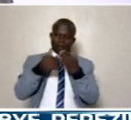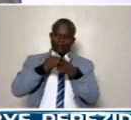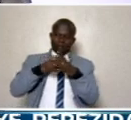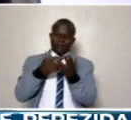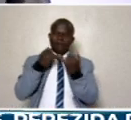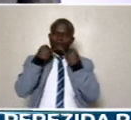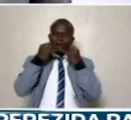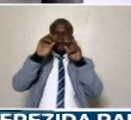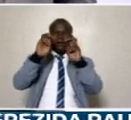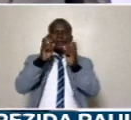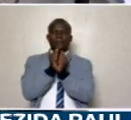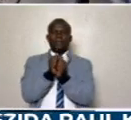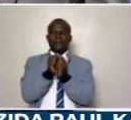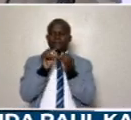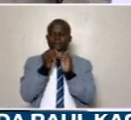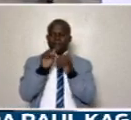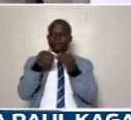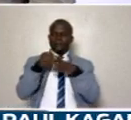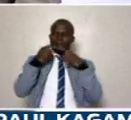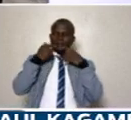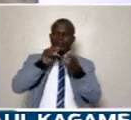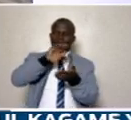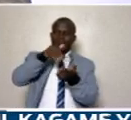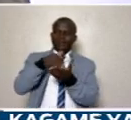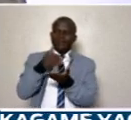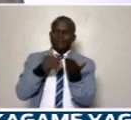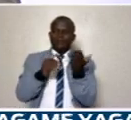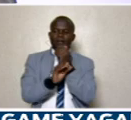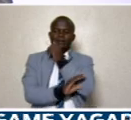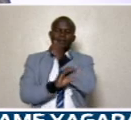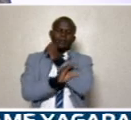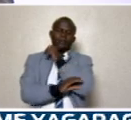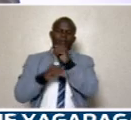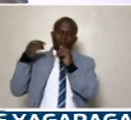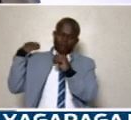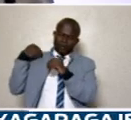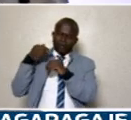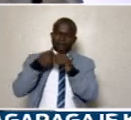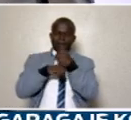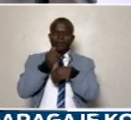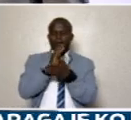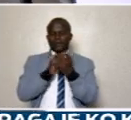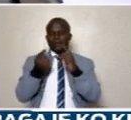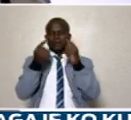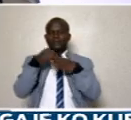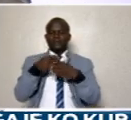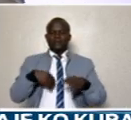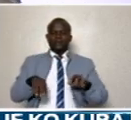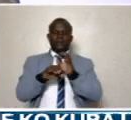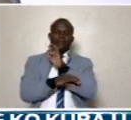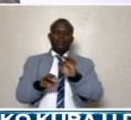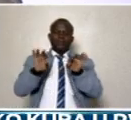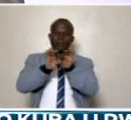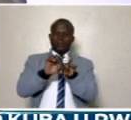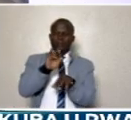Ntangire mbabwira yuko imibare itangazwa n'ikigo cy'igihugu gishinzwe imirimo imwe n'imwe ifitiye akamaro igihugu ariyo